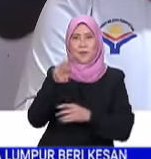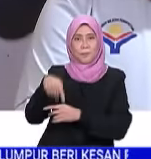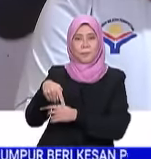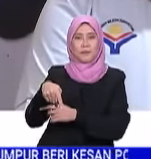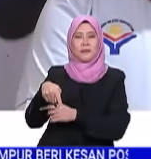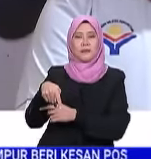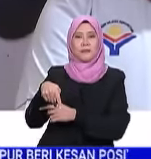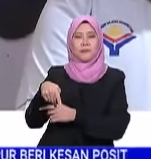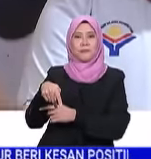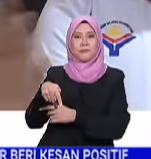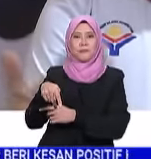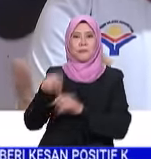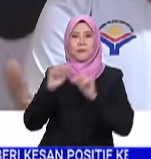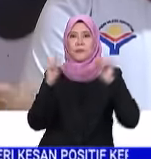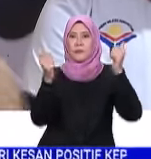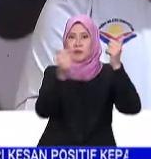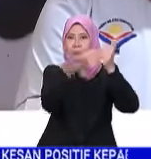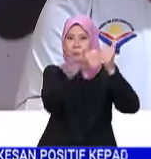merak